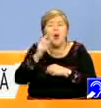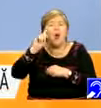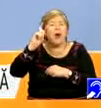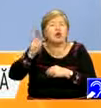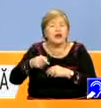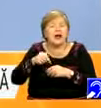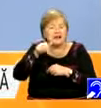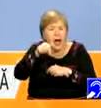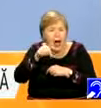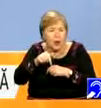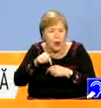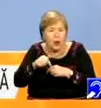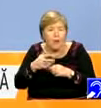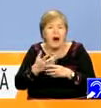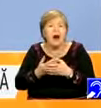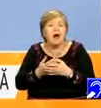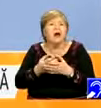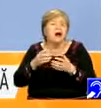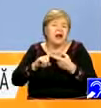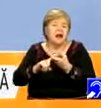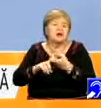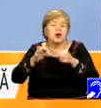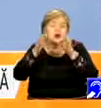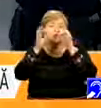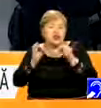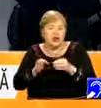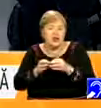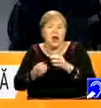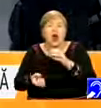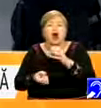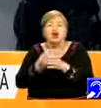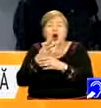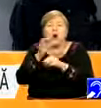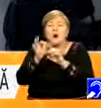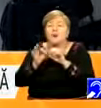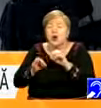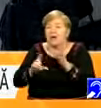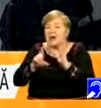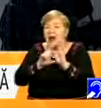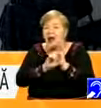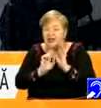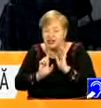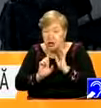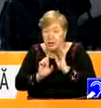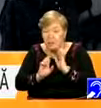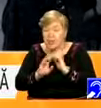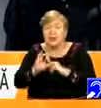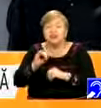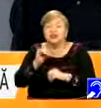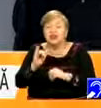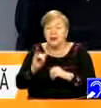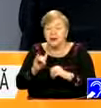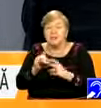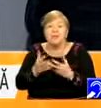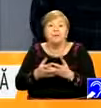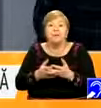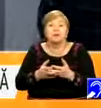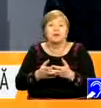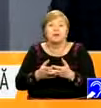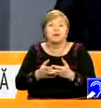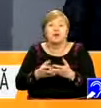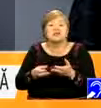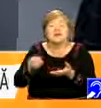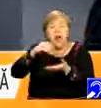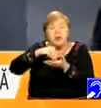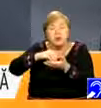legată de acest certificat electronic într-un nou proiect de lege și o eventuală